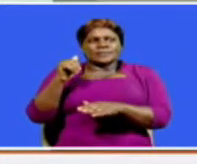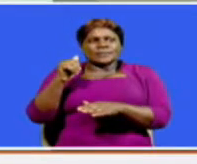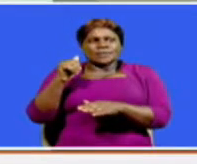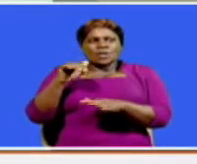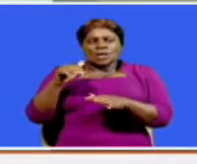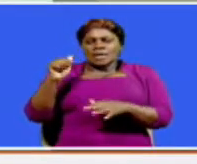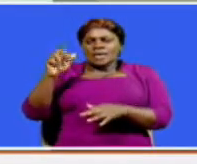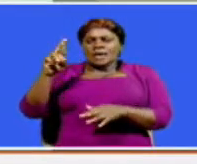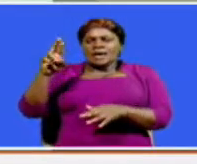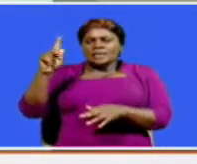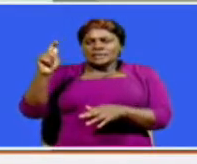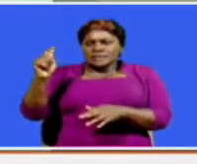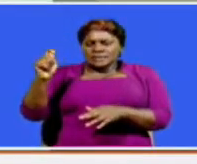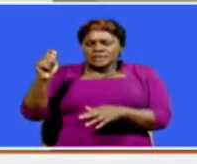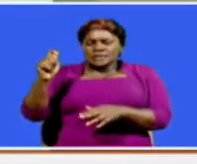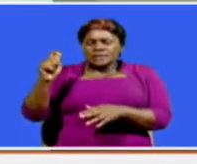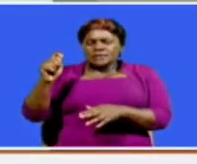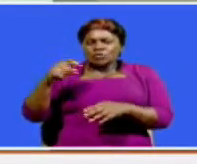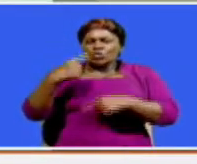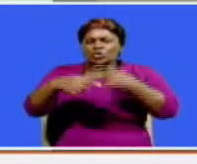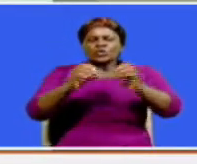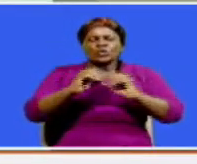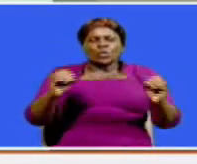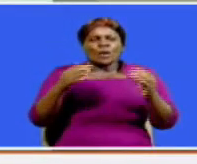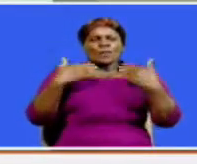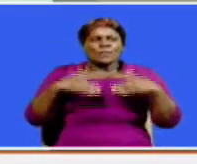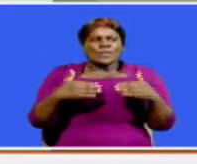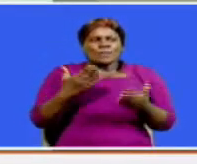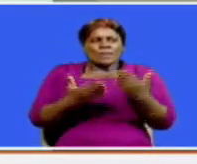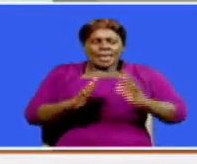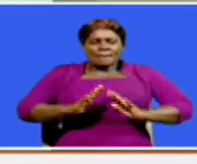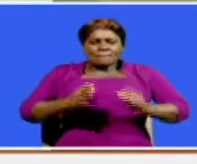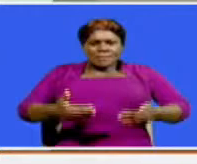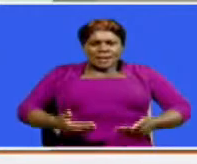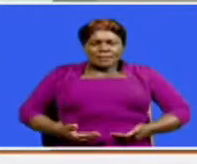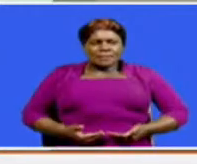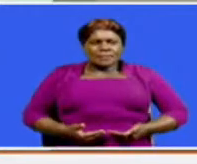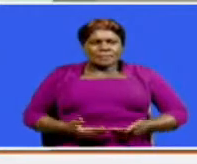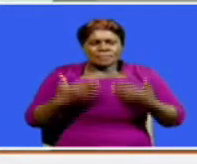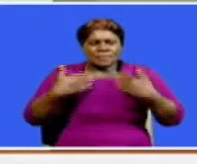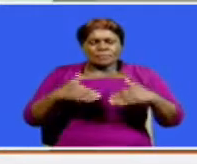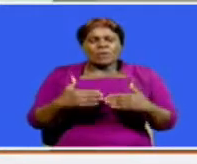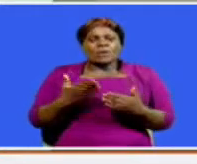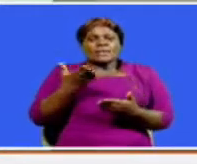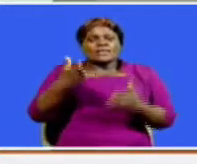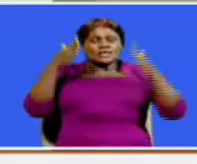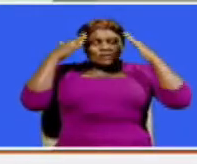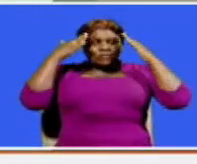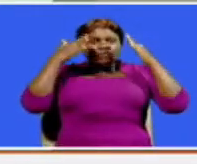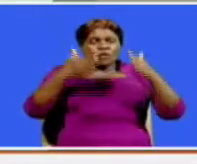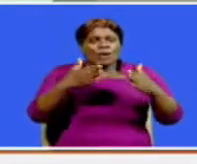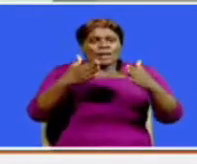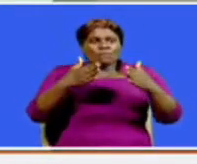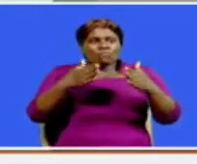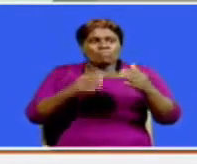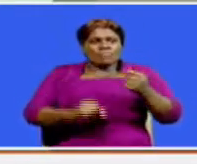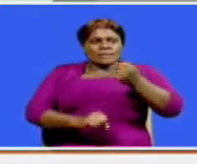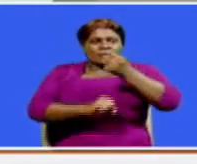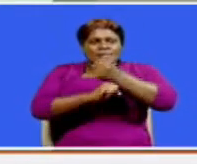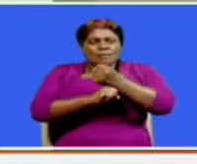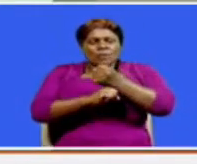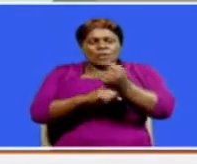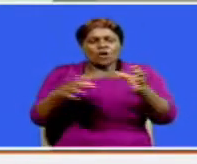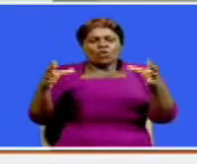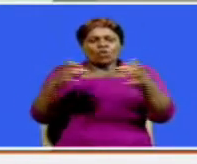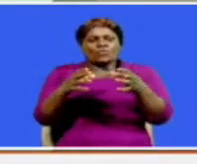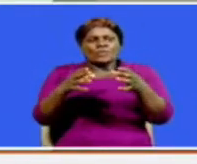or ART discontinuation in populations of pregnant and breastfeeding women, and therefore that focused support, that peer-based